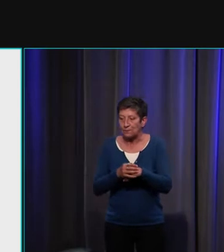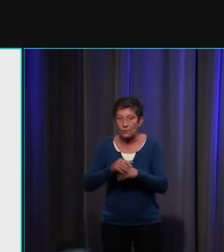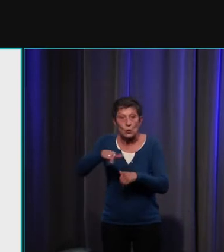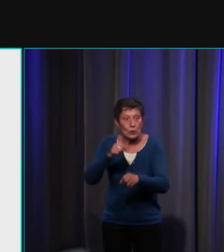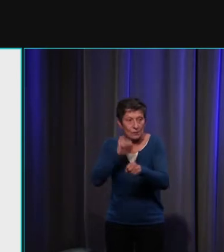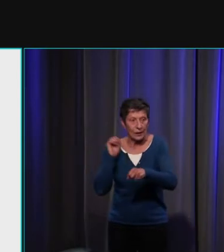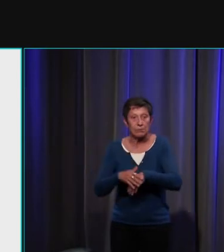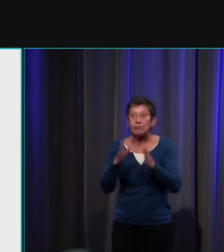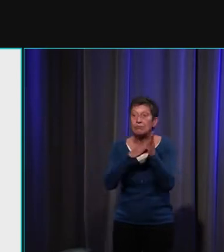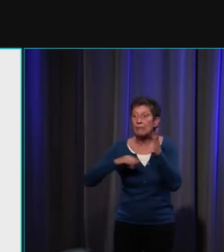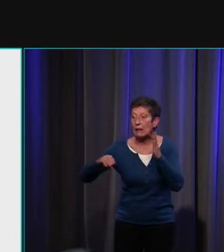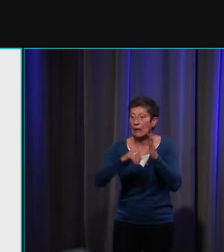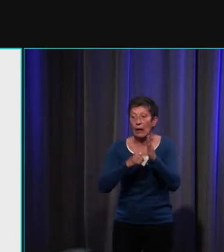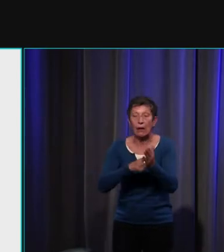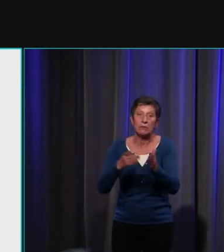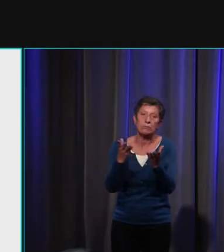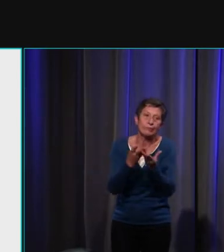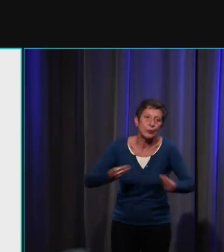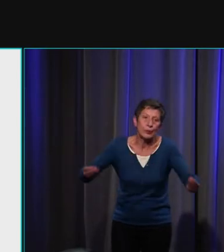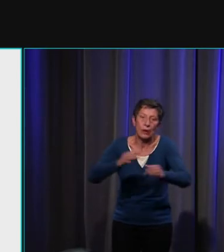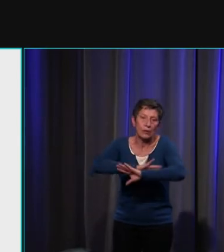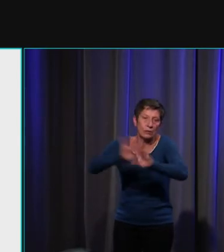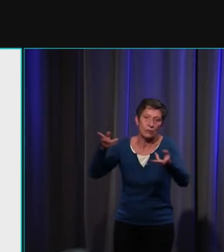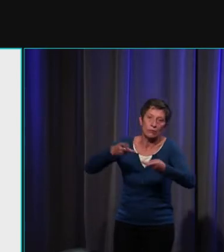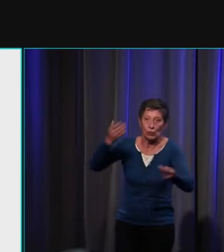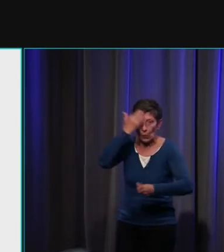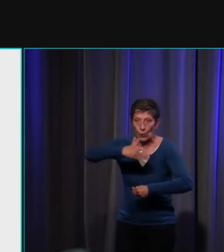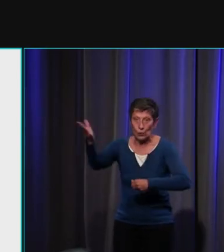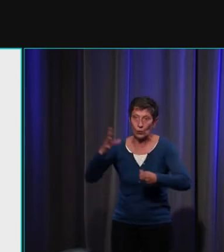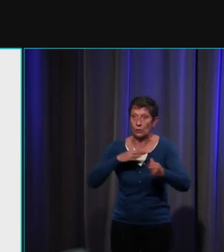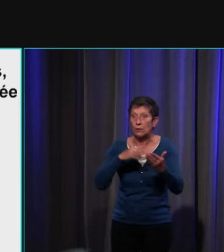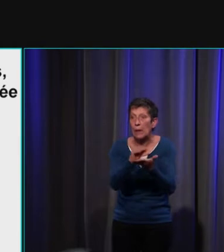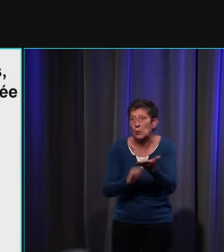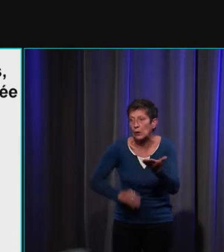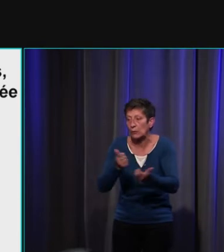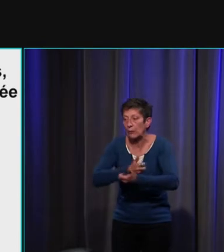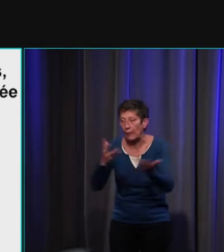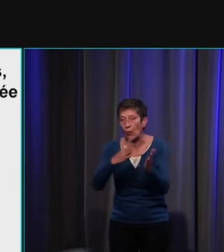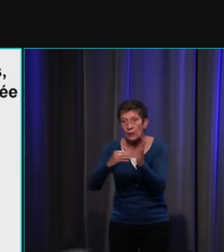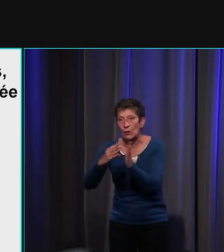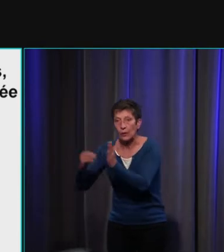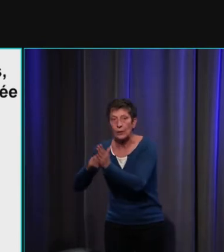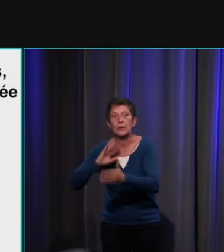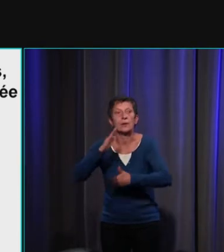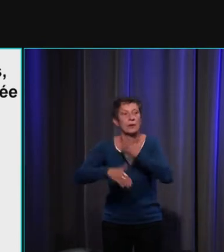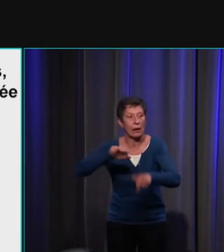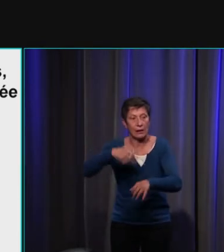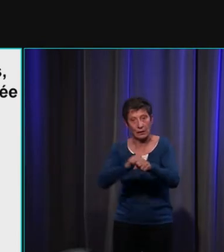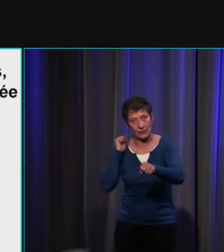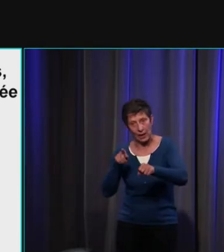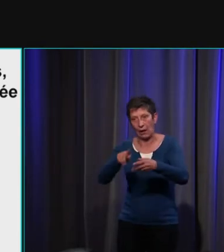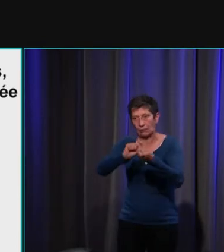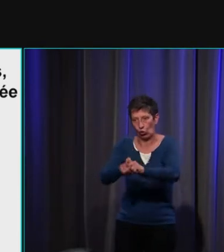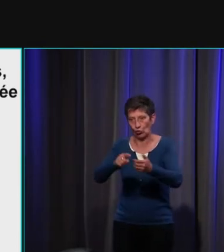très très populaire on a des centaines de manuscrits du décret bien entendu et puis il sera revu et corrigé au xiiie siècle